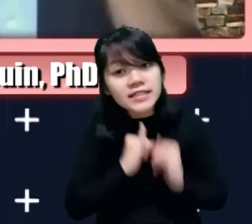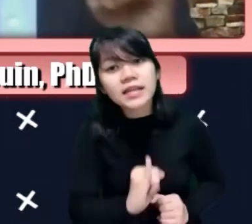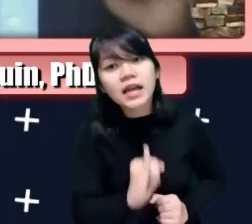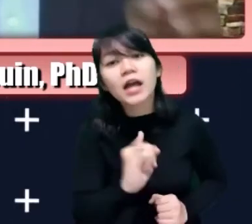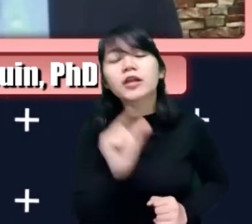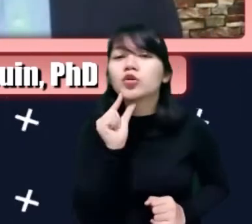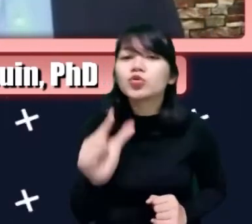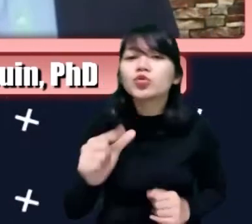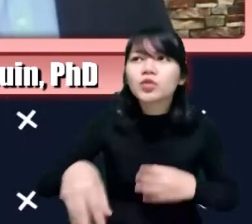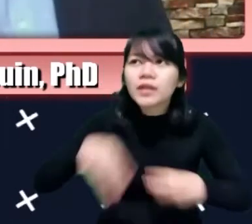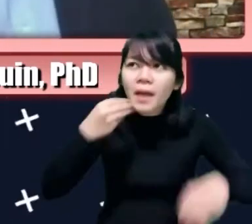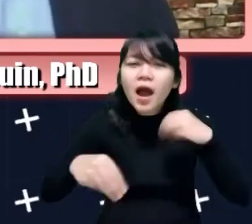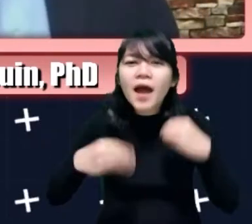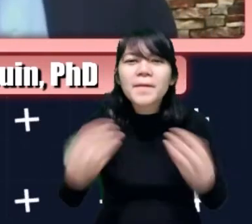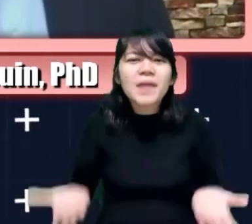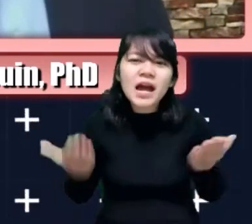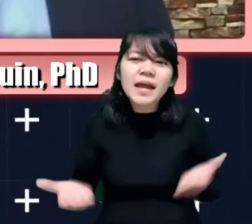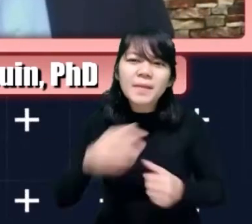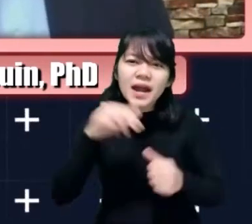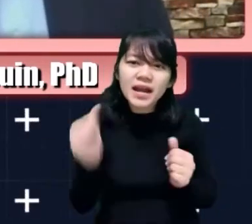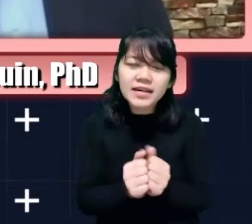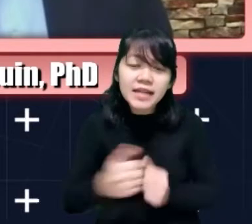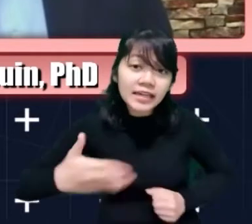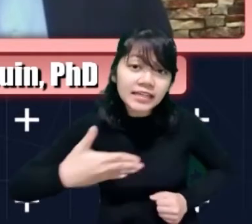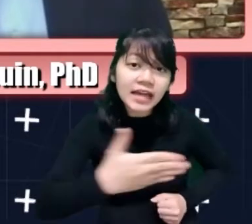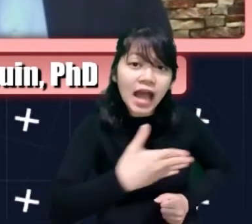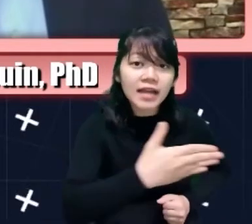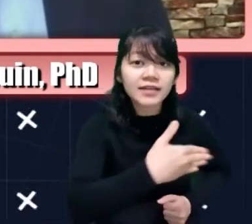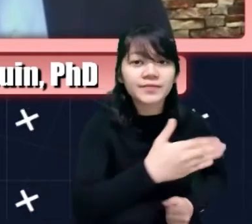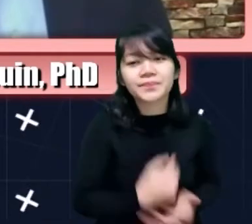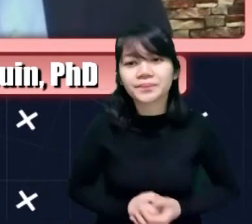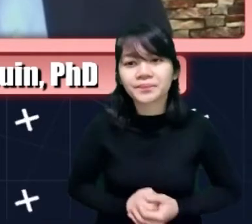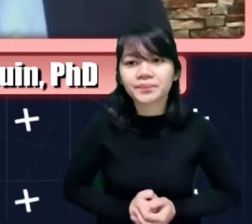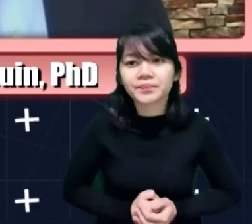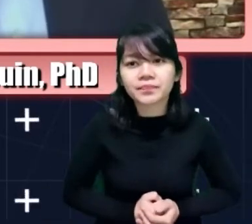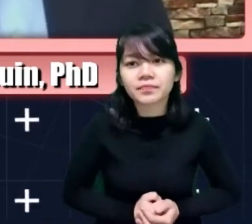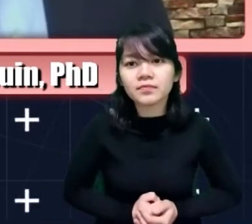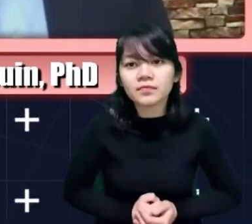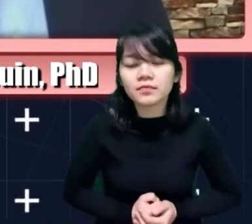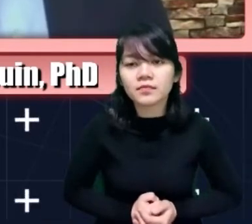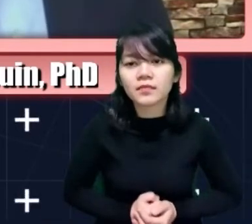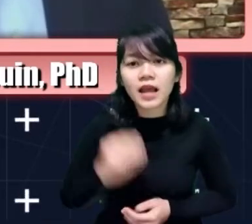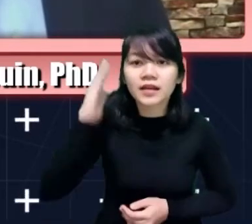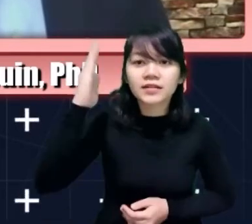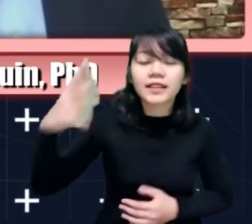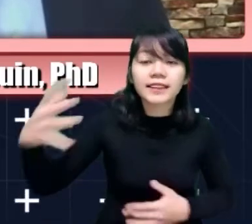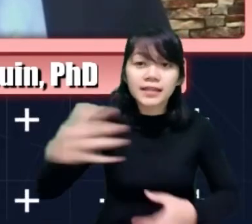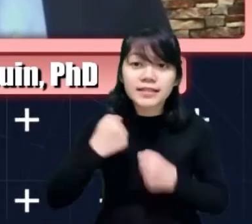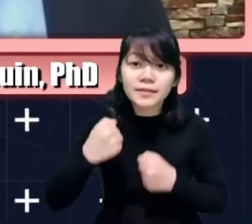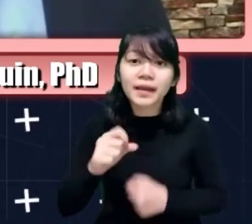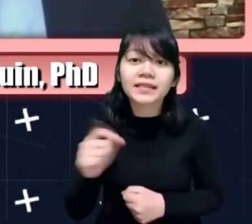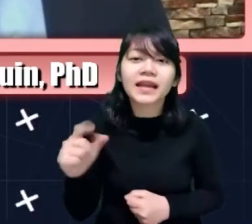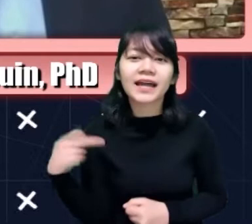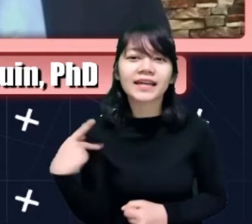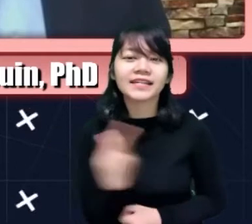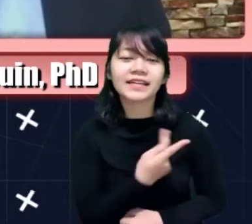Mungkin saya baca satu ayat saja, nanti kesempatan lain boleh kita cari tahu lebih banyak lagi, tapi